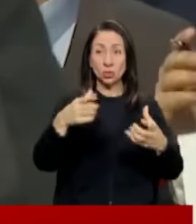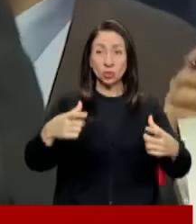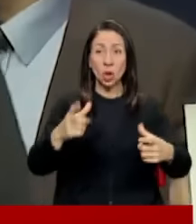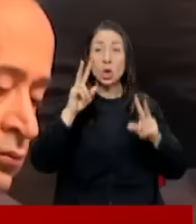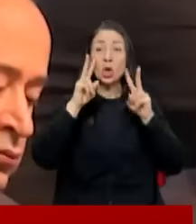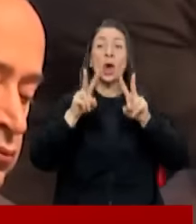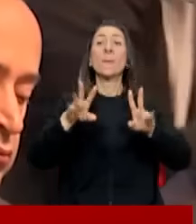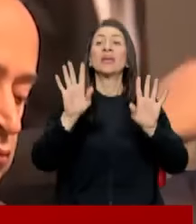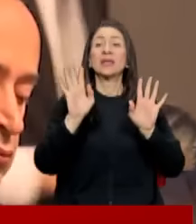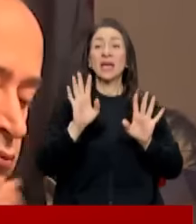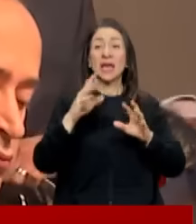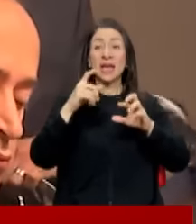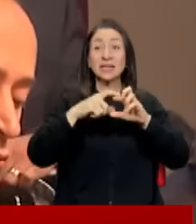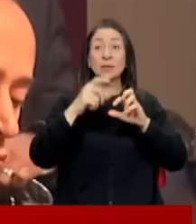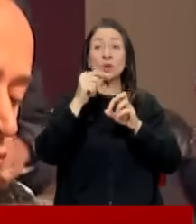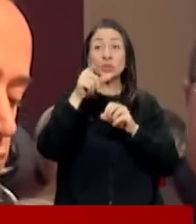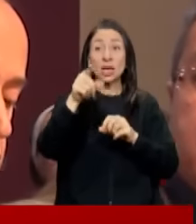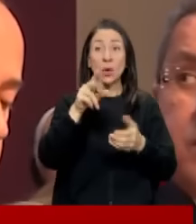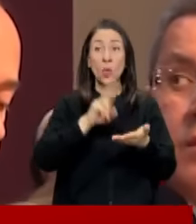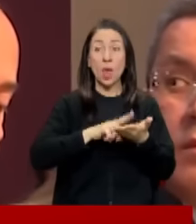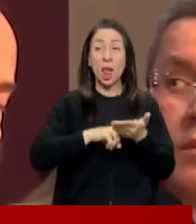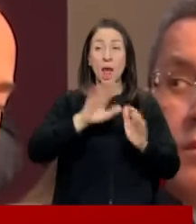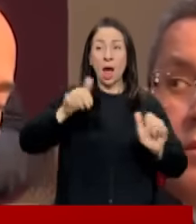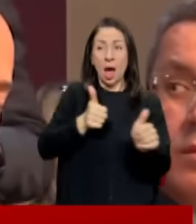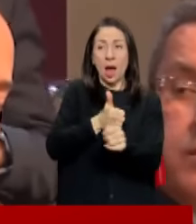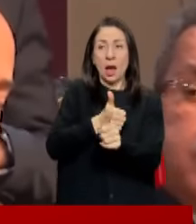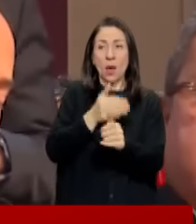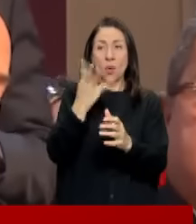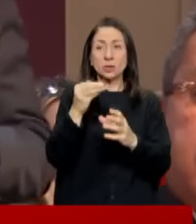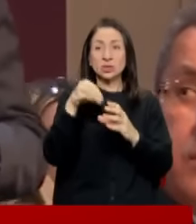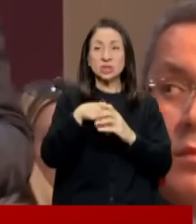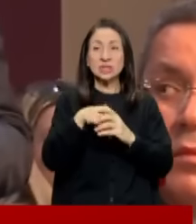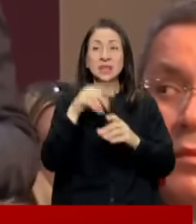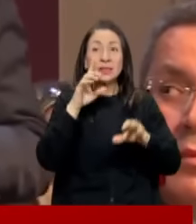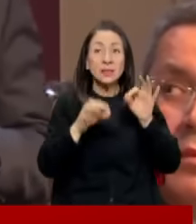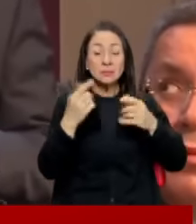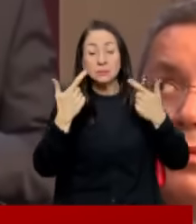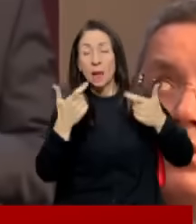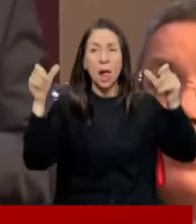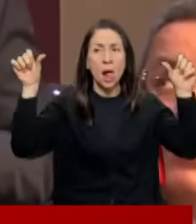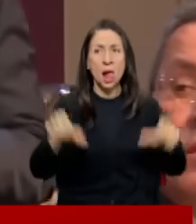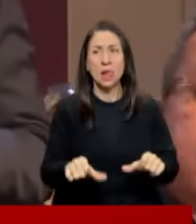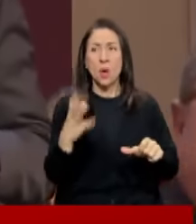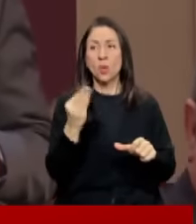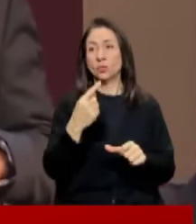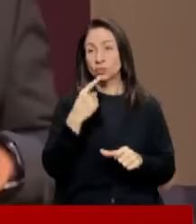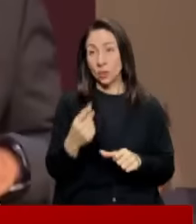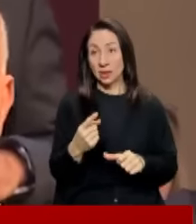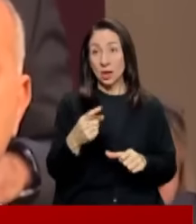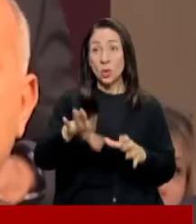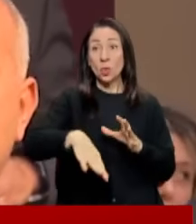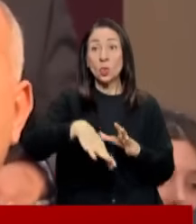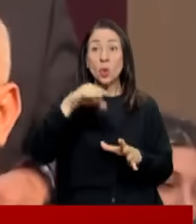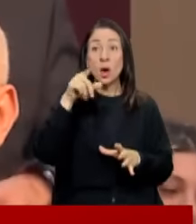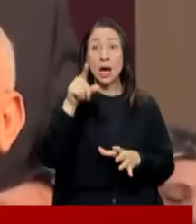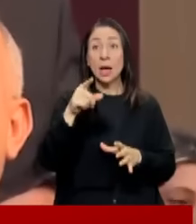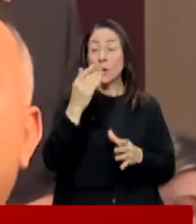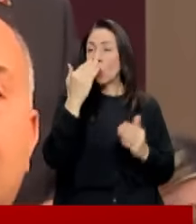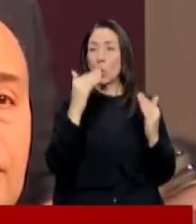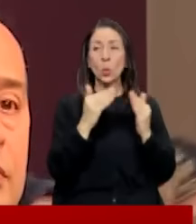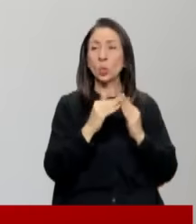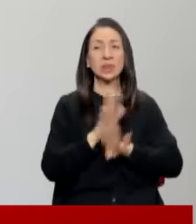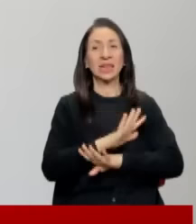küreyi göremediğini, Recep Özel üyelerin arkasında bulunduğu için denetim ve gözetimin yapılamadığını iddia etti. Kura çekimi